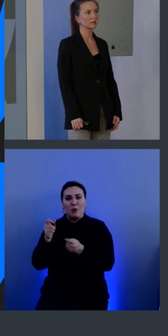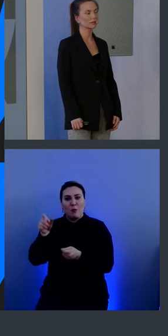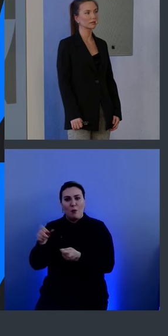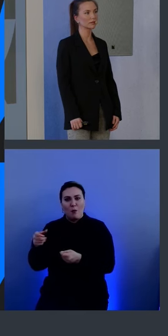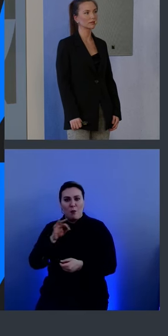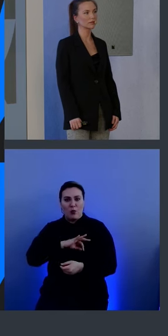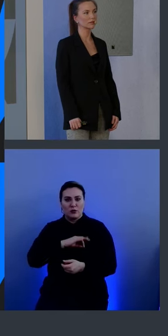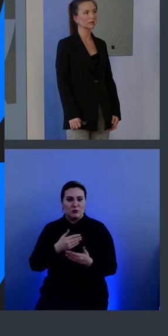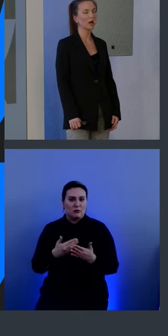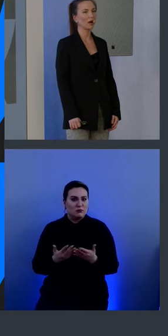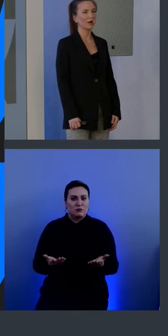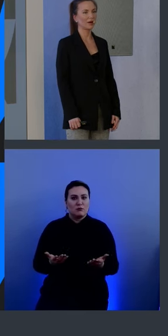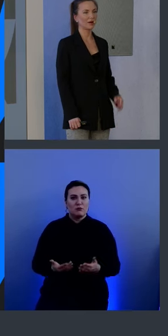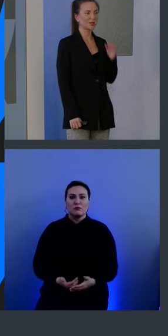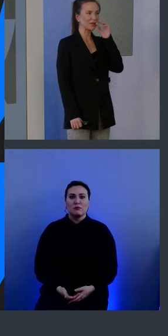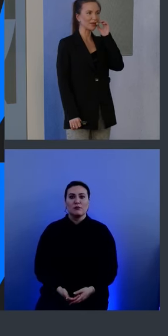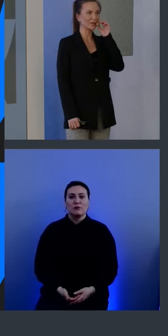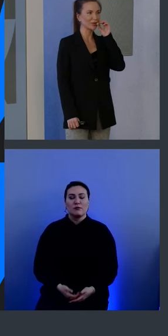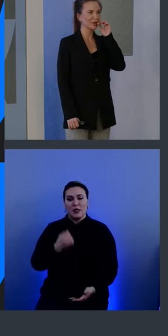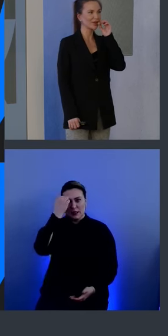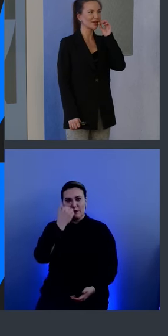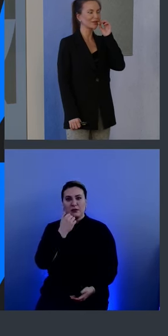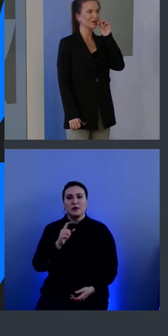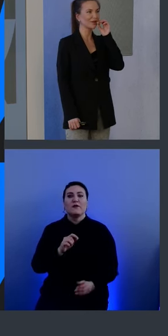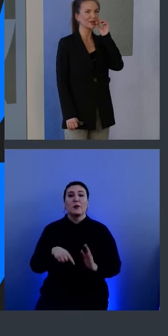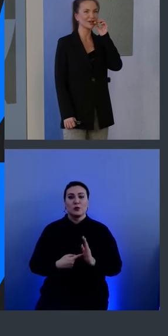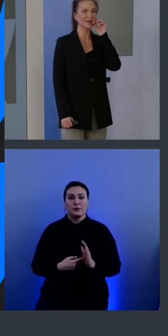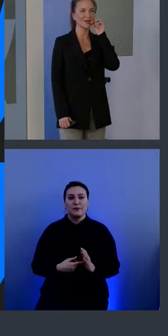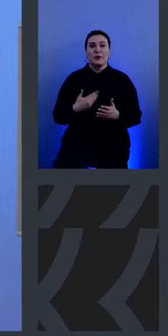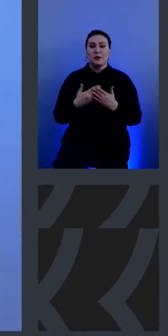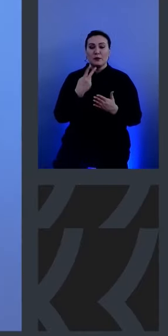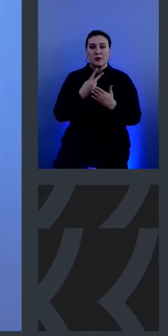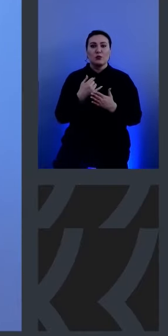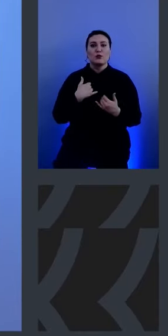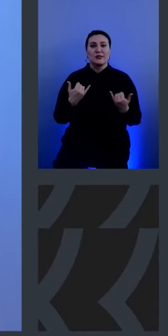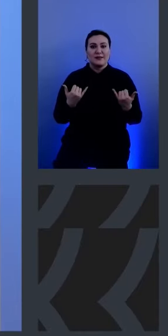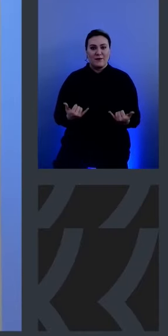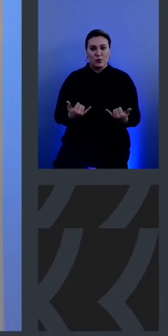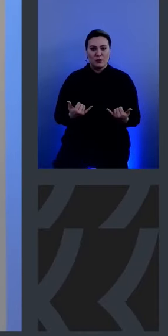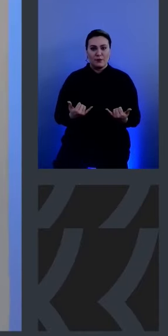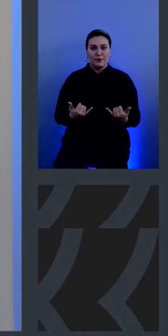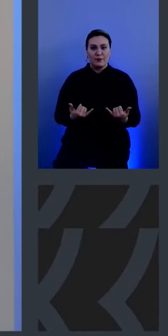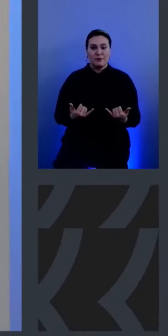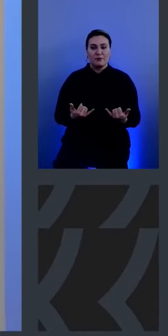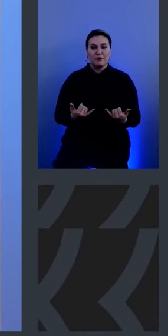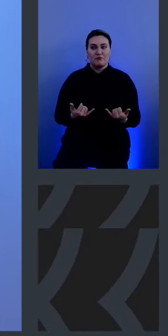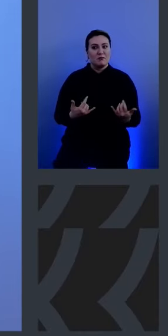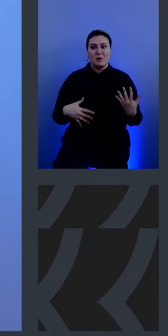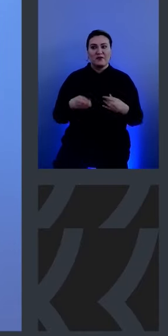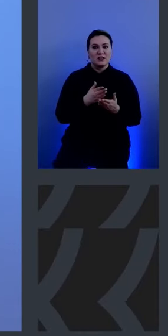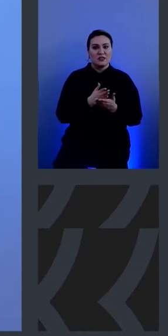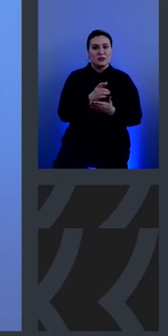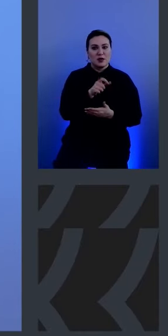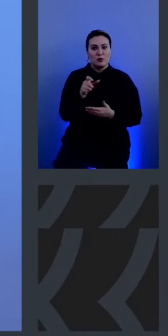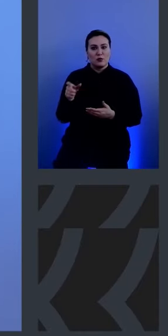ну, end-customerам? Спасибо за вопрос. Да, смотри, у нас сегодня практически все